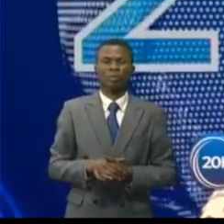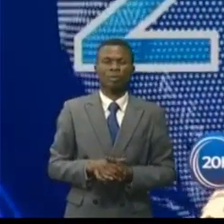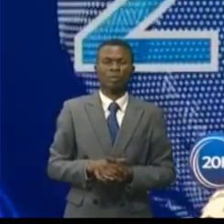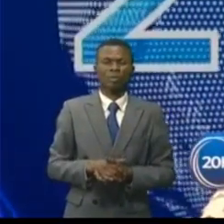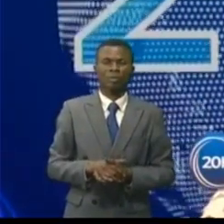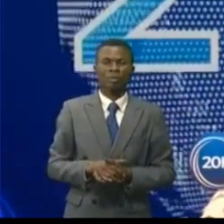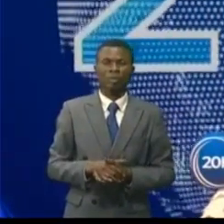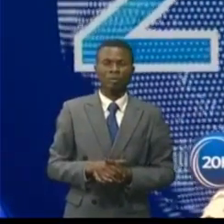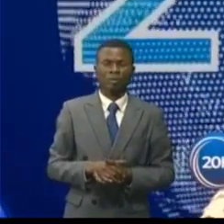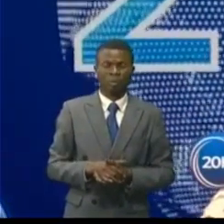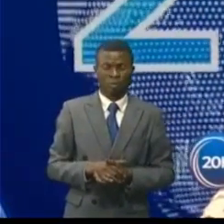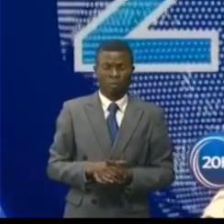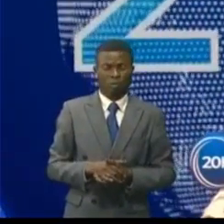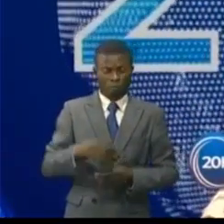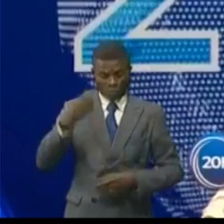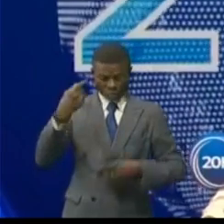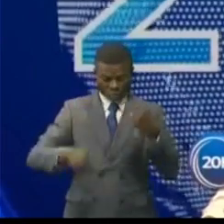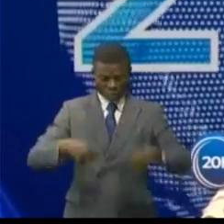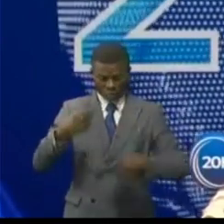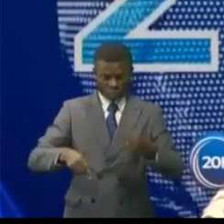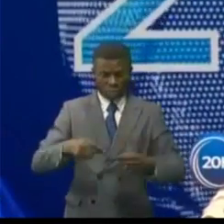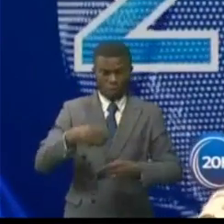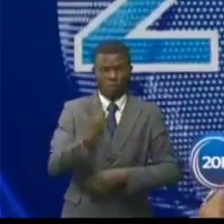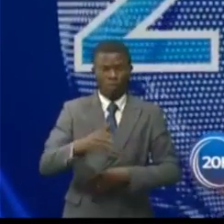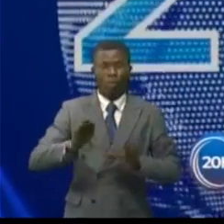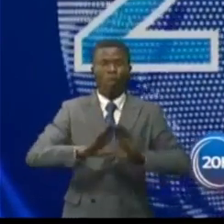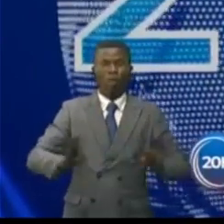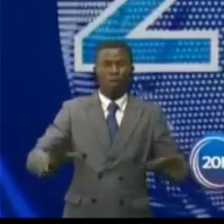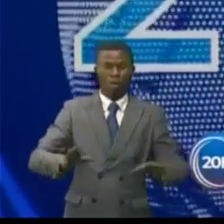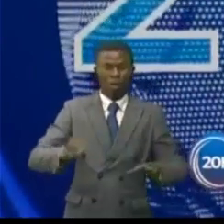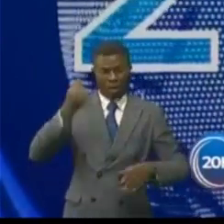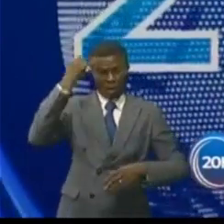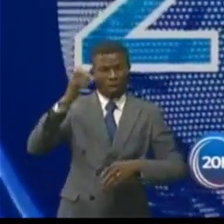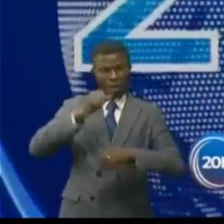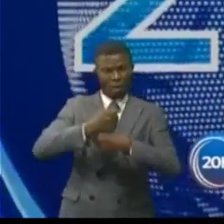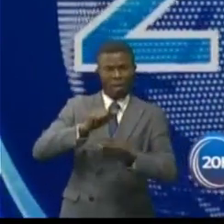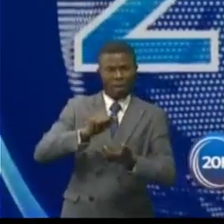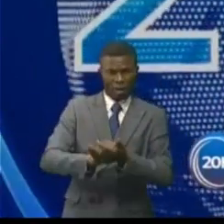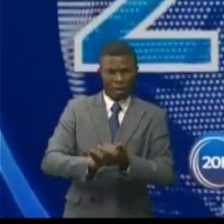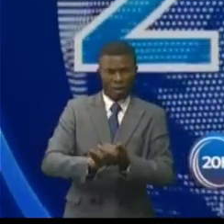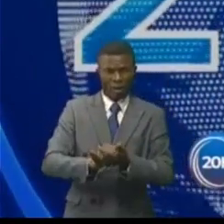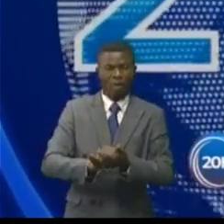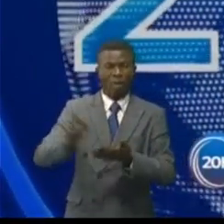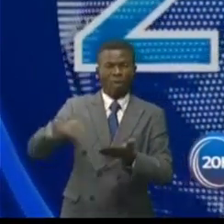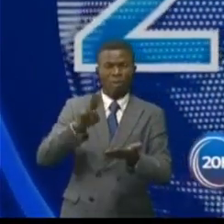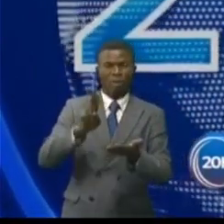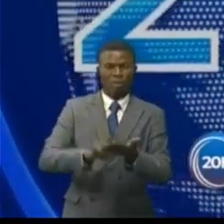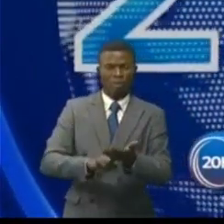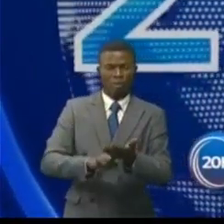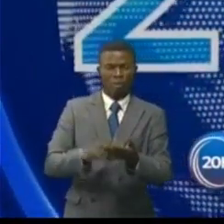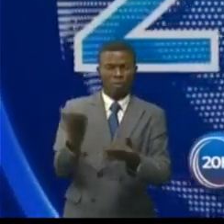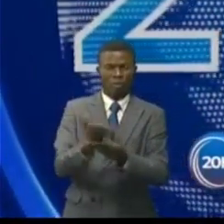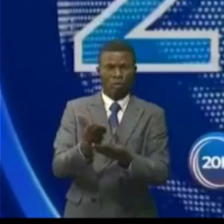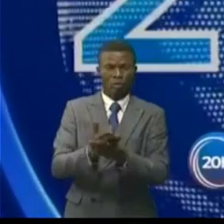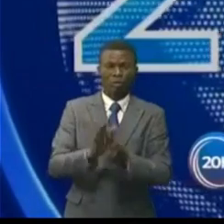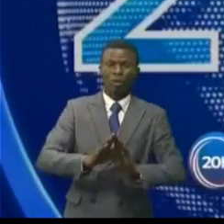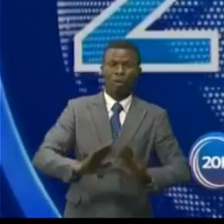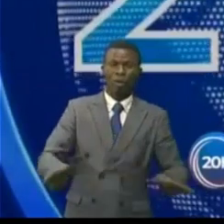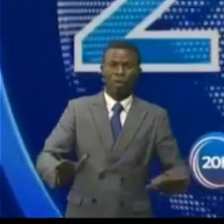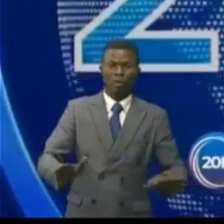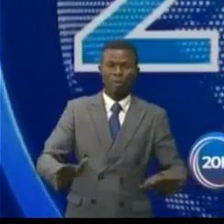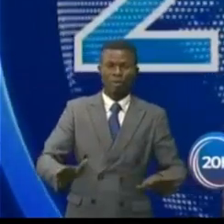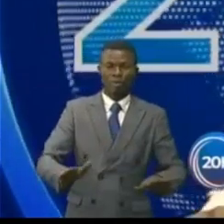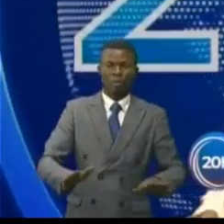Juger les œuvres par leur performance. Les constructeurs ont la corde au cou. Ils viennent de signer de contrats de performance. La